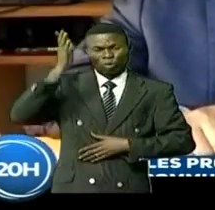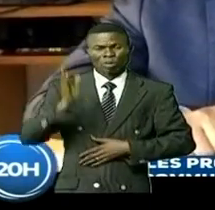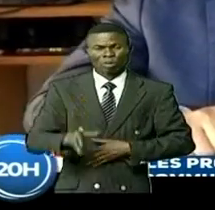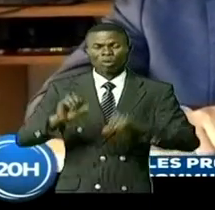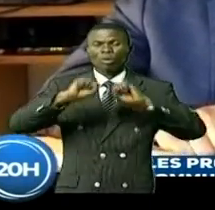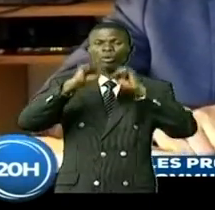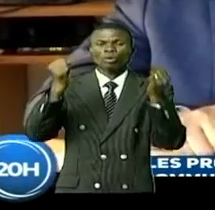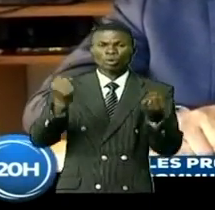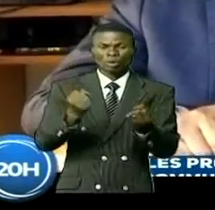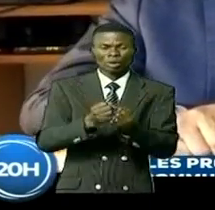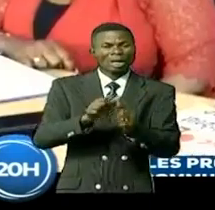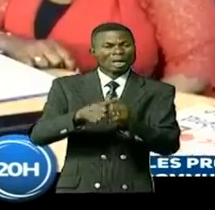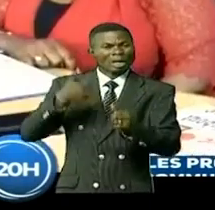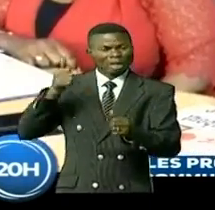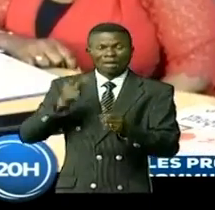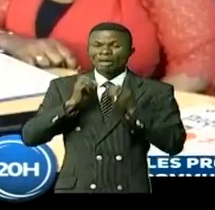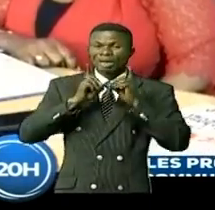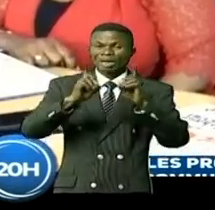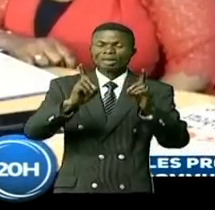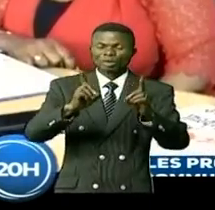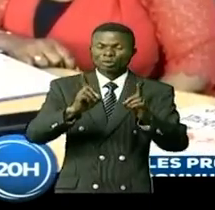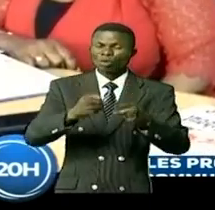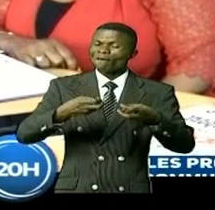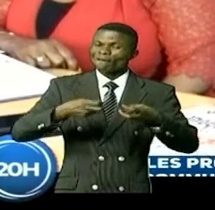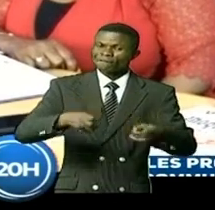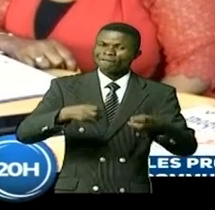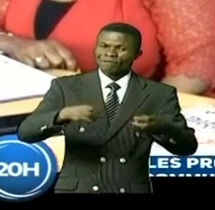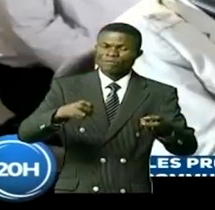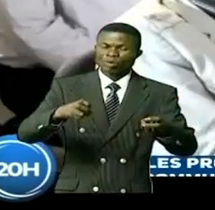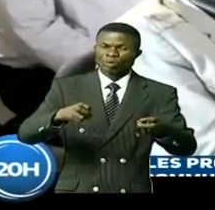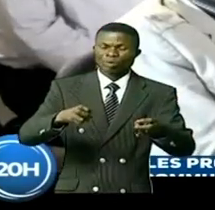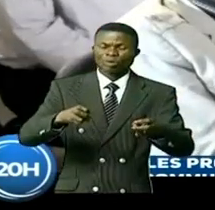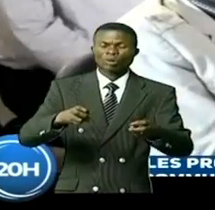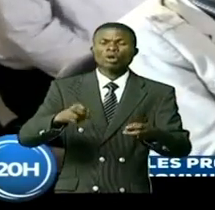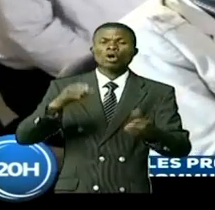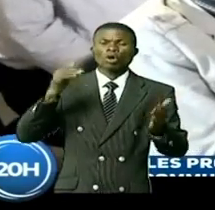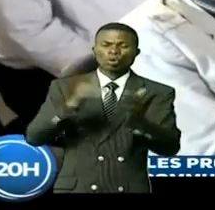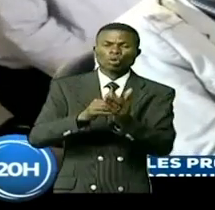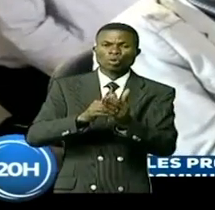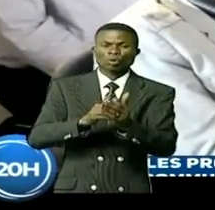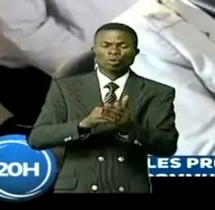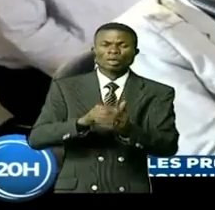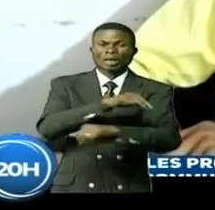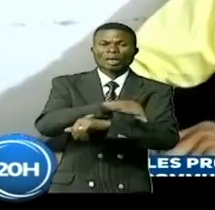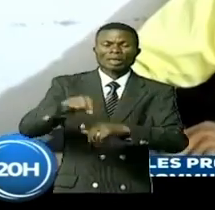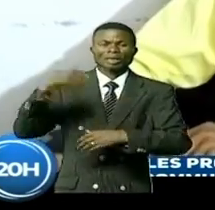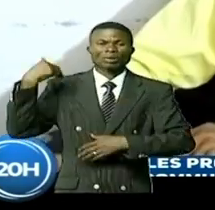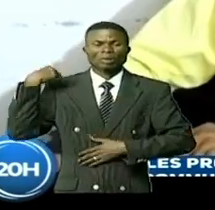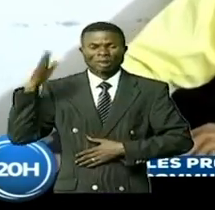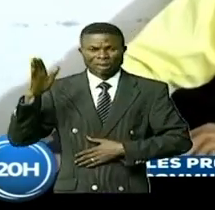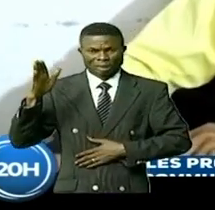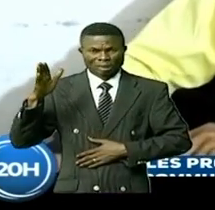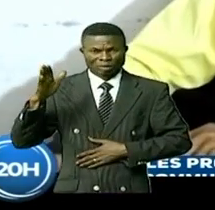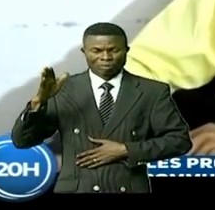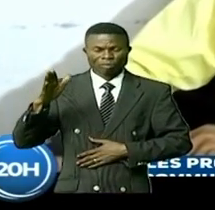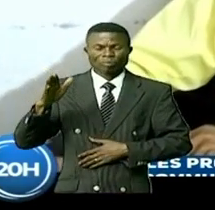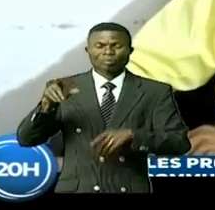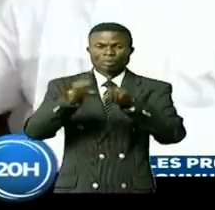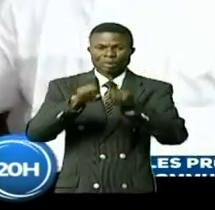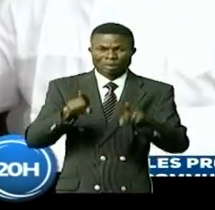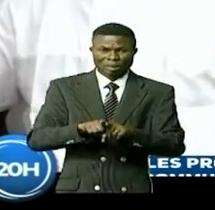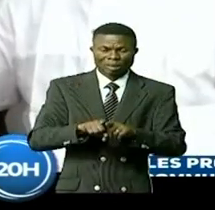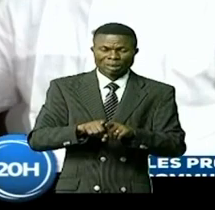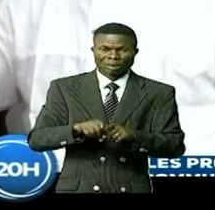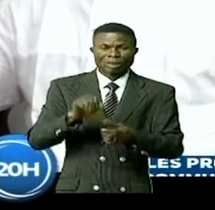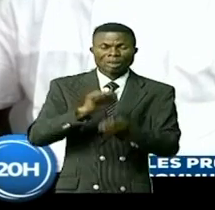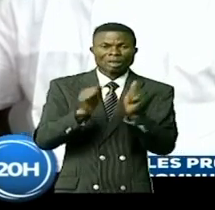sociaux d'éviter tout discours ou incitation propagandiste contre les institutions légalement établies et contre l'intégrité